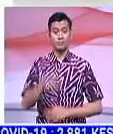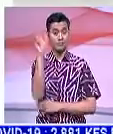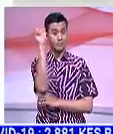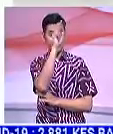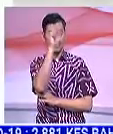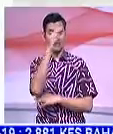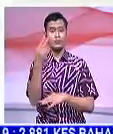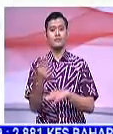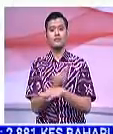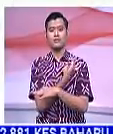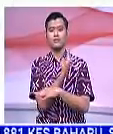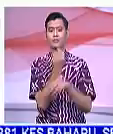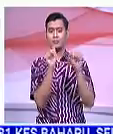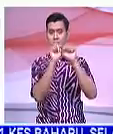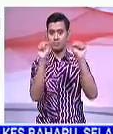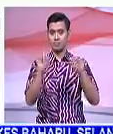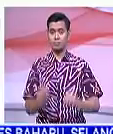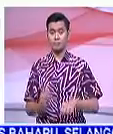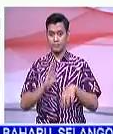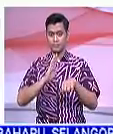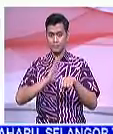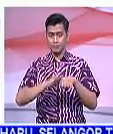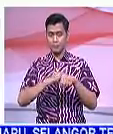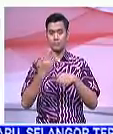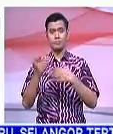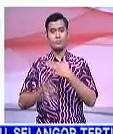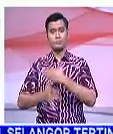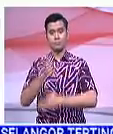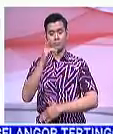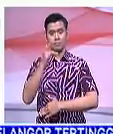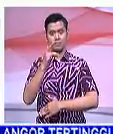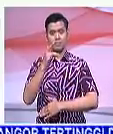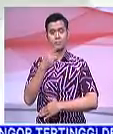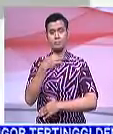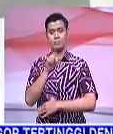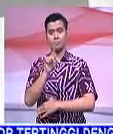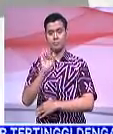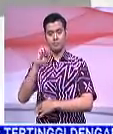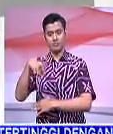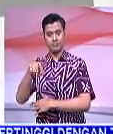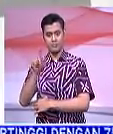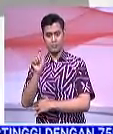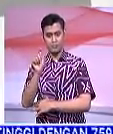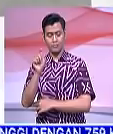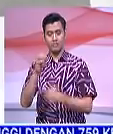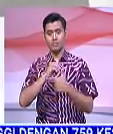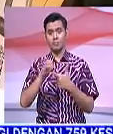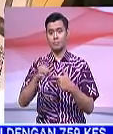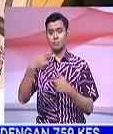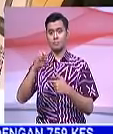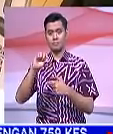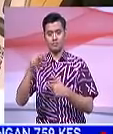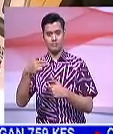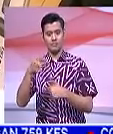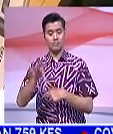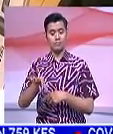Kerajaan menggunakan sistem amaran awal dikenali Hotspots Identification for Dynamic Engagement atau HIDE bagi mengenal